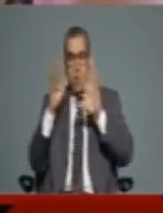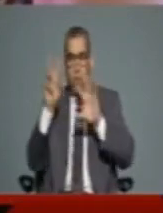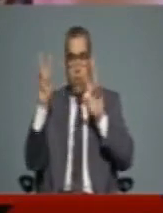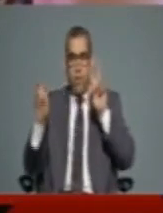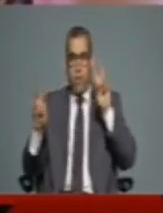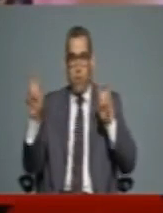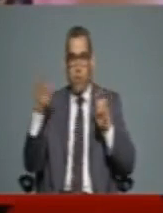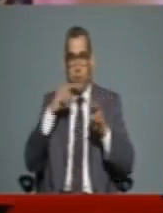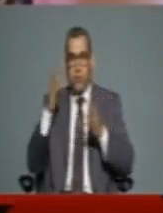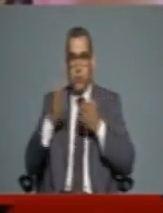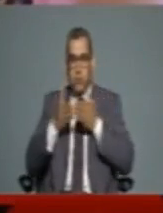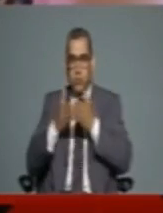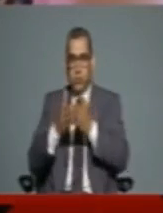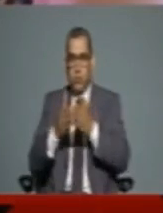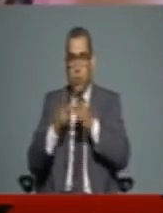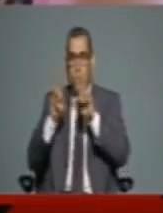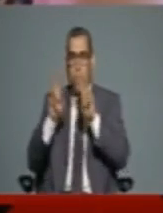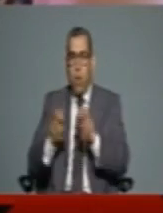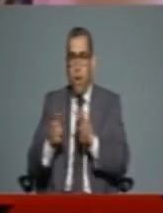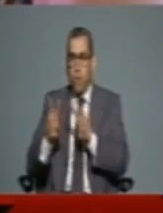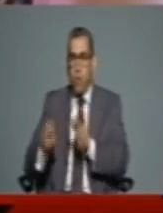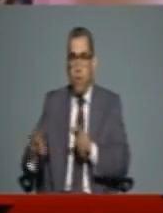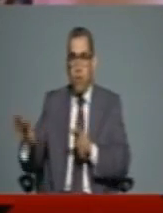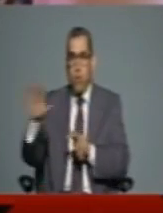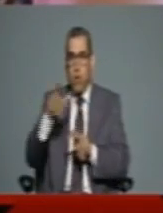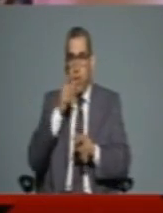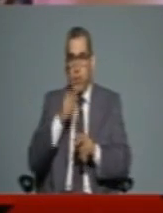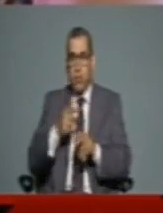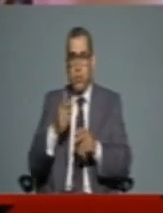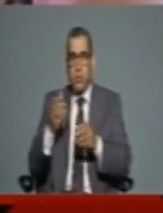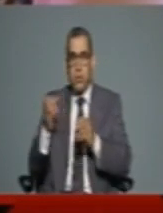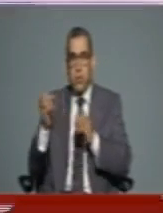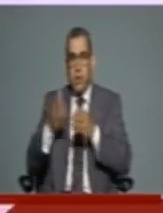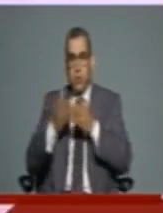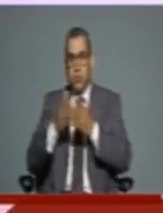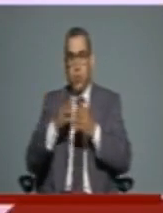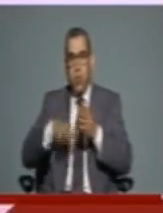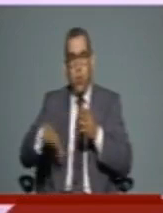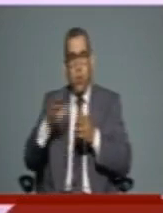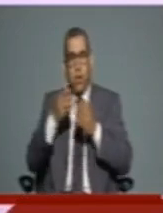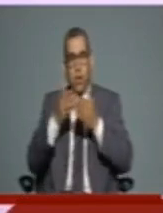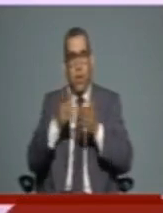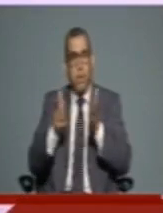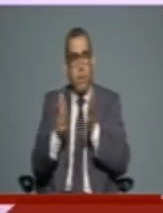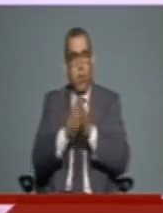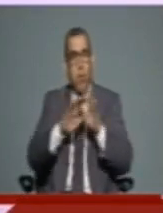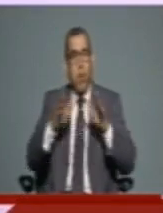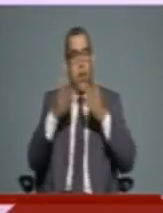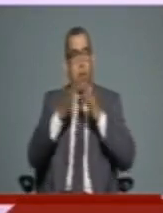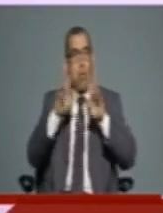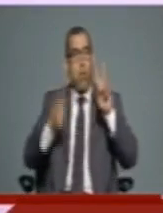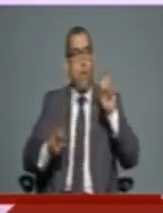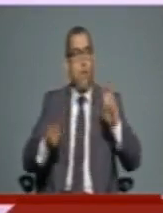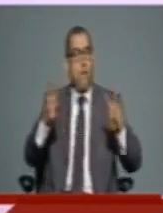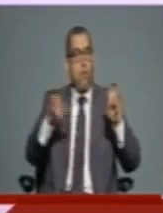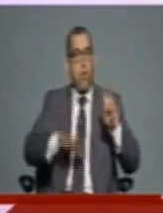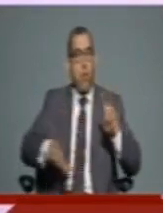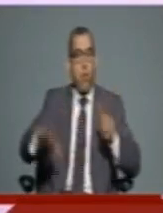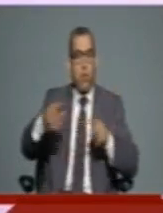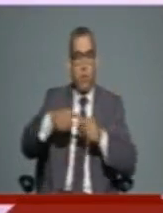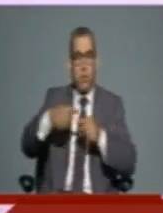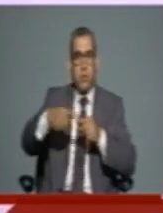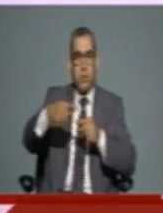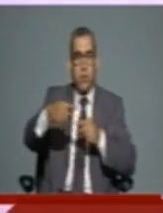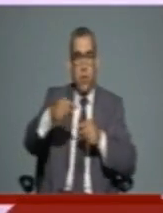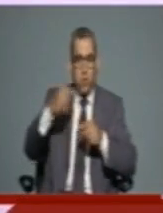المواني مغلقة وكانت خطوط الملاحة مغلقة، وبالتالي أثر تأثيرا سلبيا